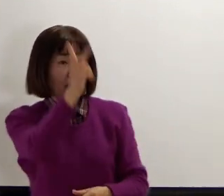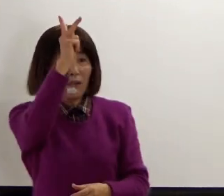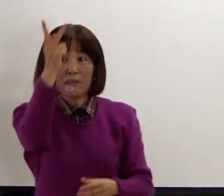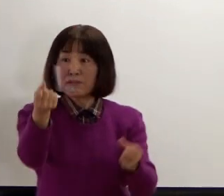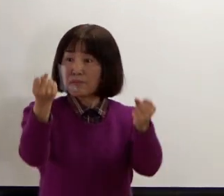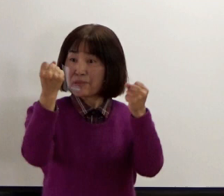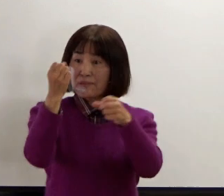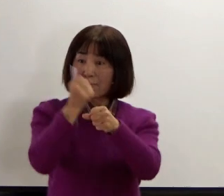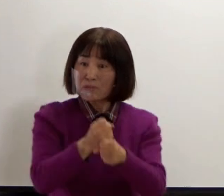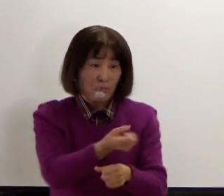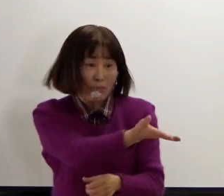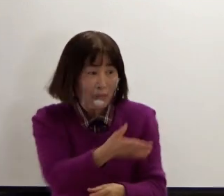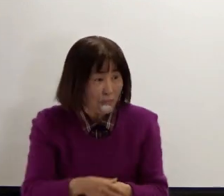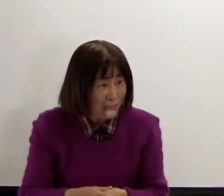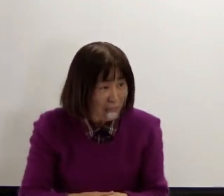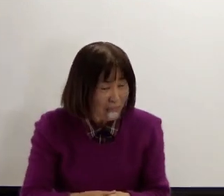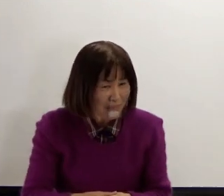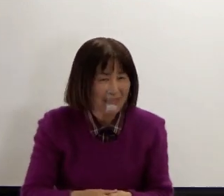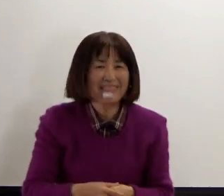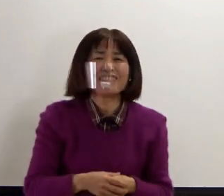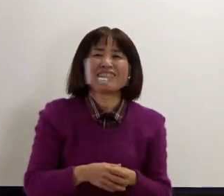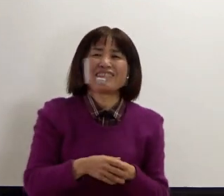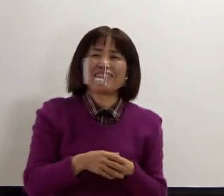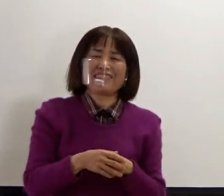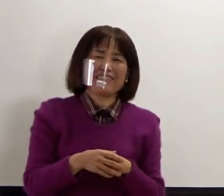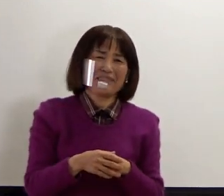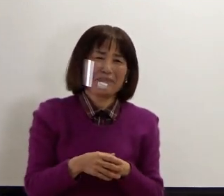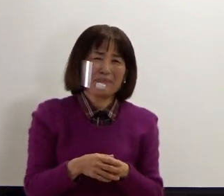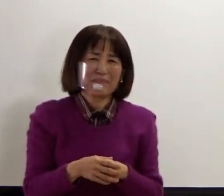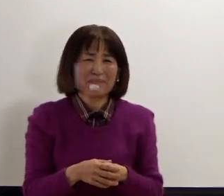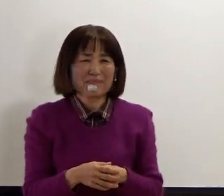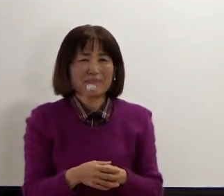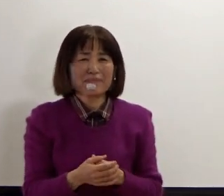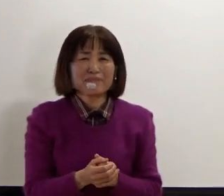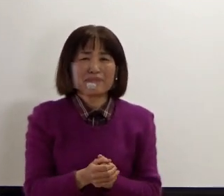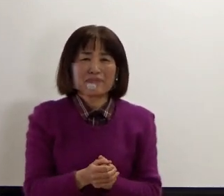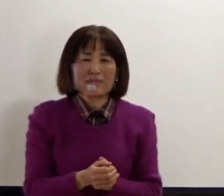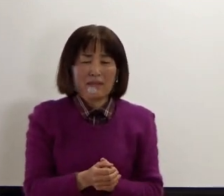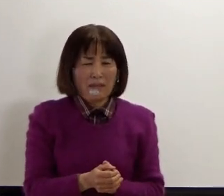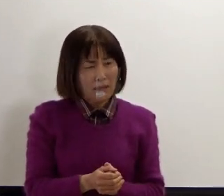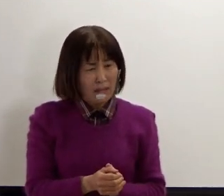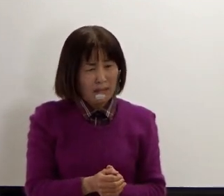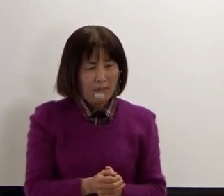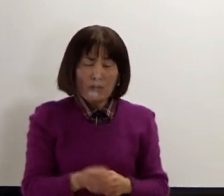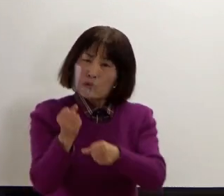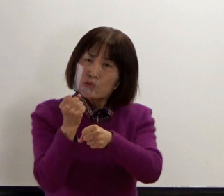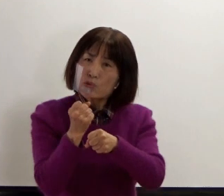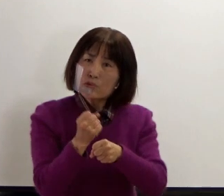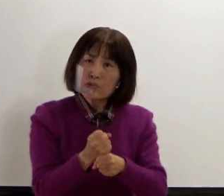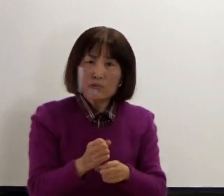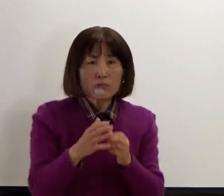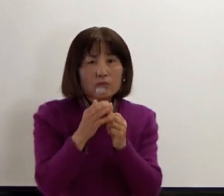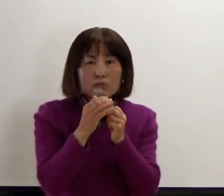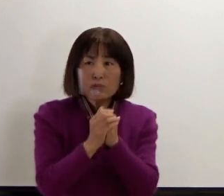つも我々の祈りに対して言ってらっしゃることですね。あんたに信じて祈ってるのっていう。